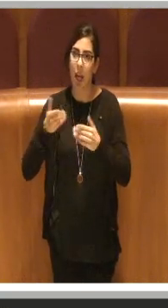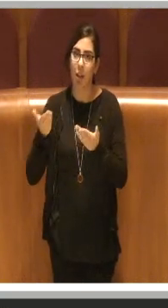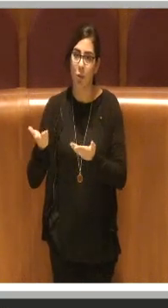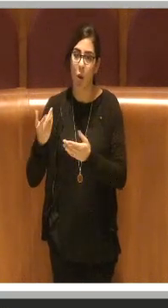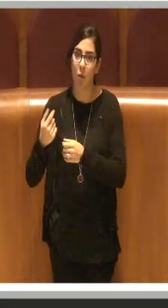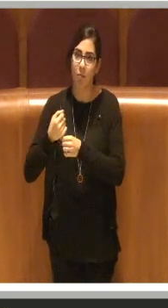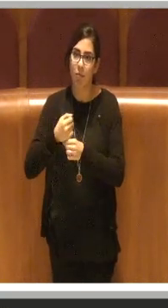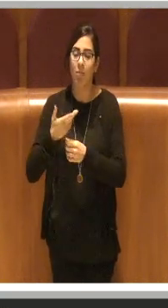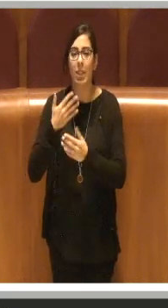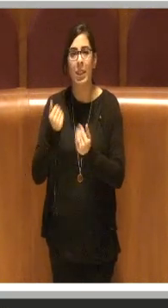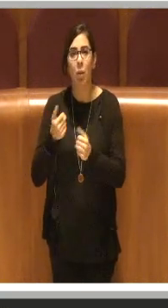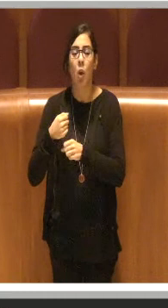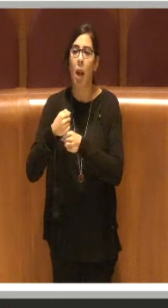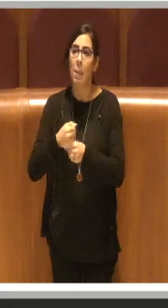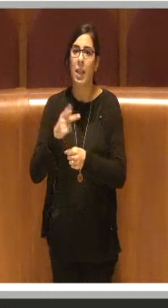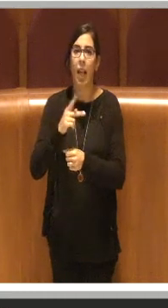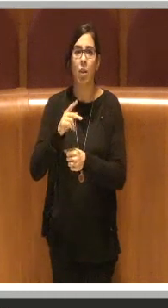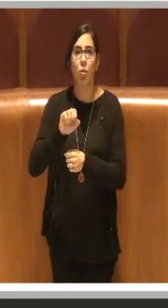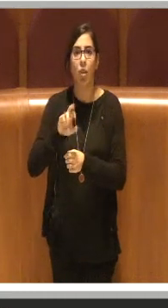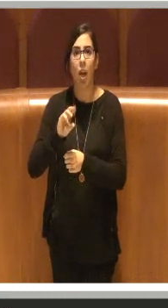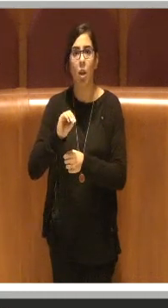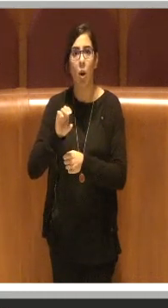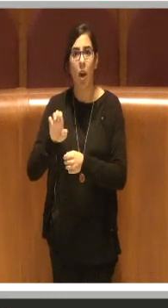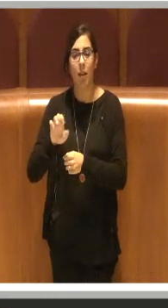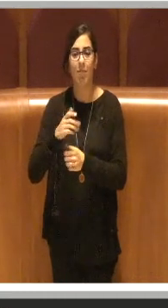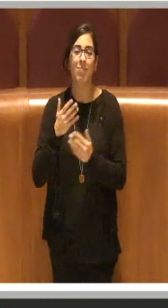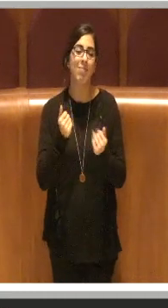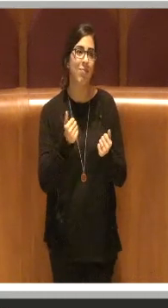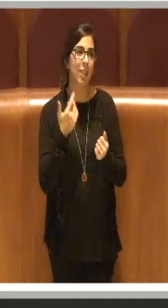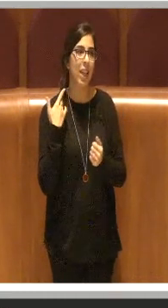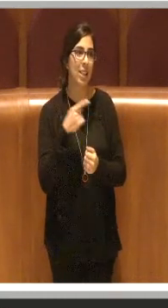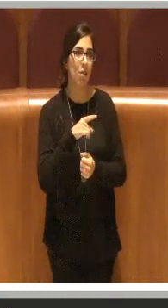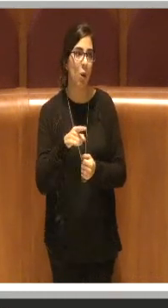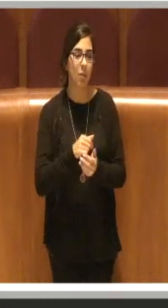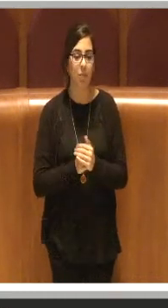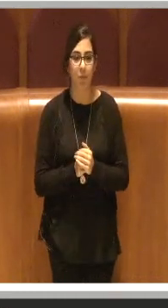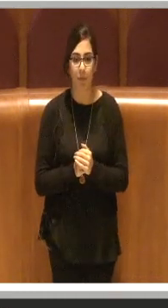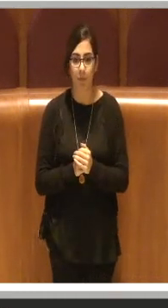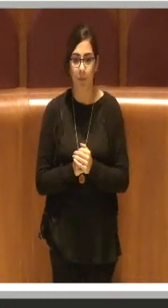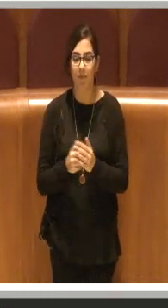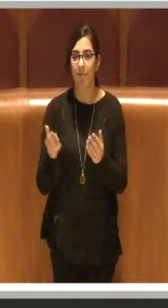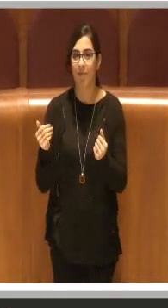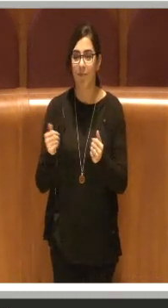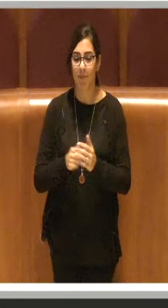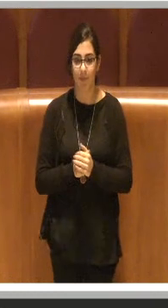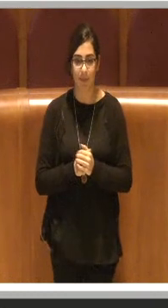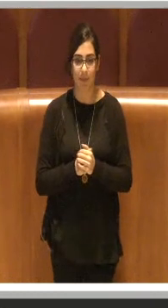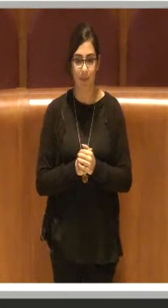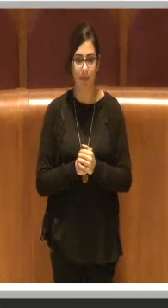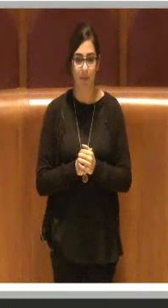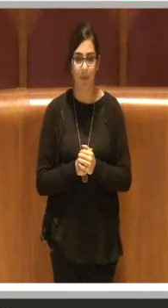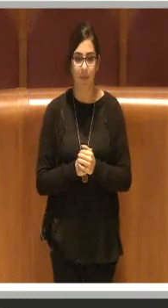la rappresentante Katiuscia Eroe. A voi, grazie a voi. Arrivederci.